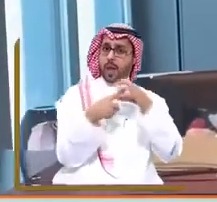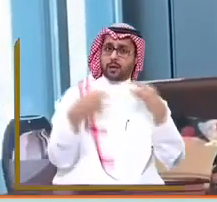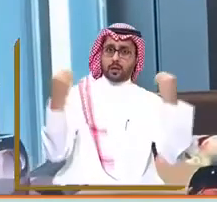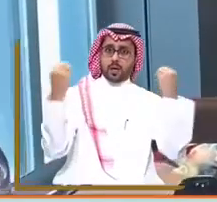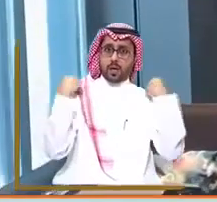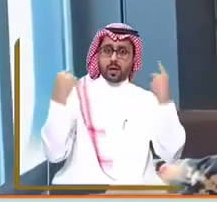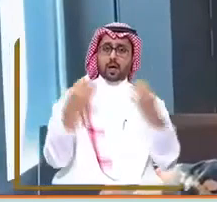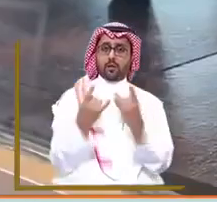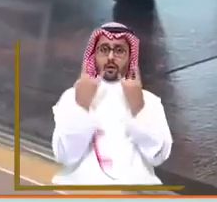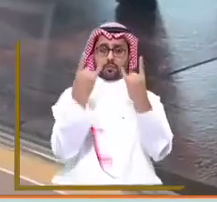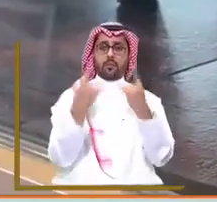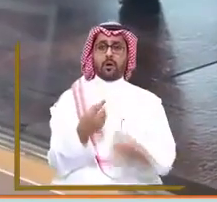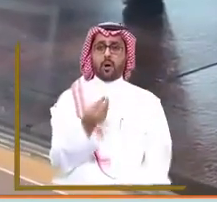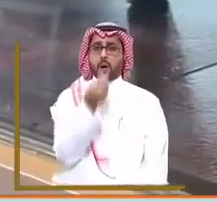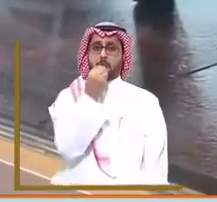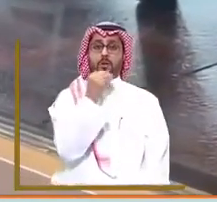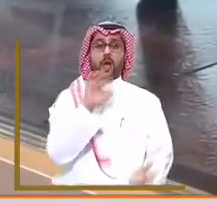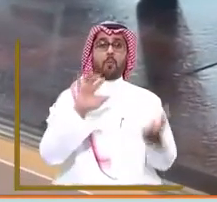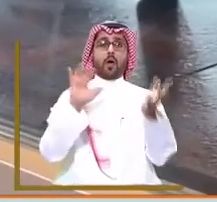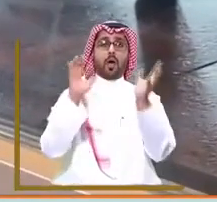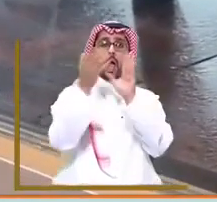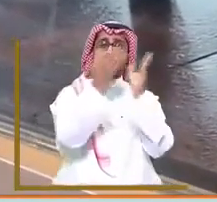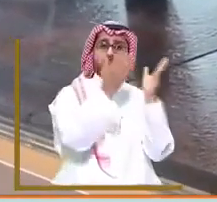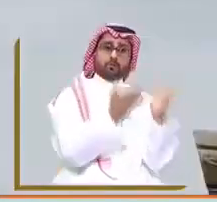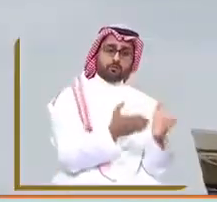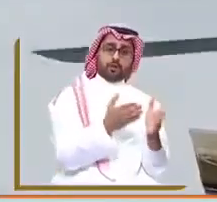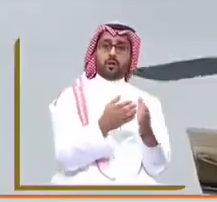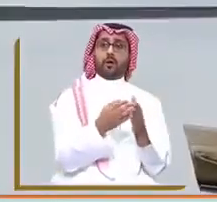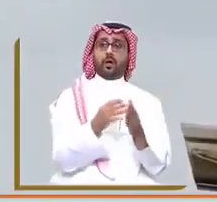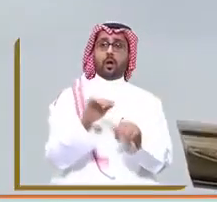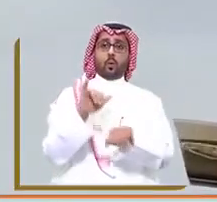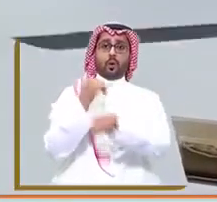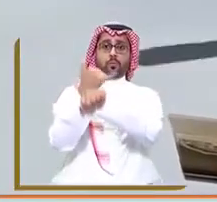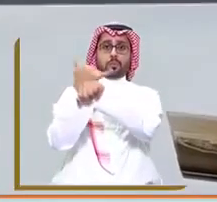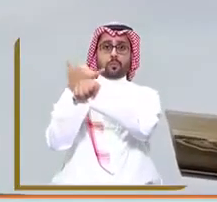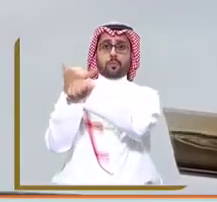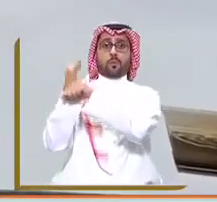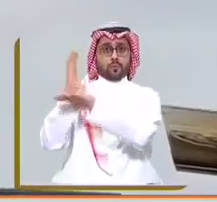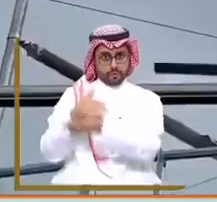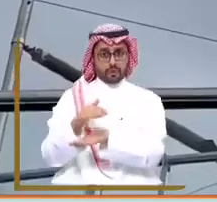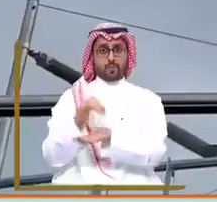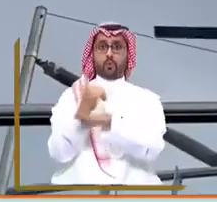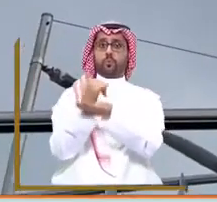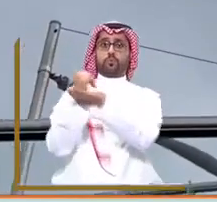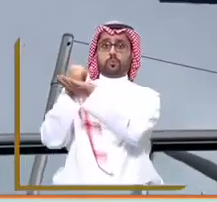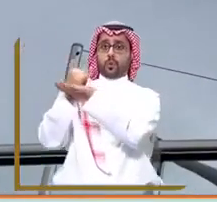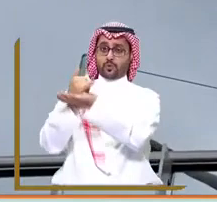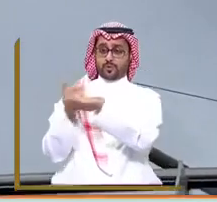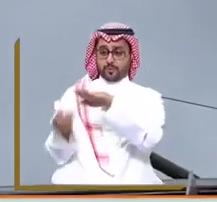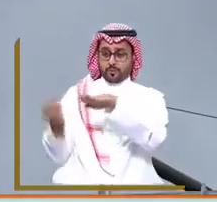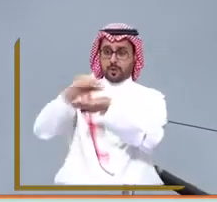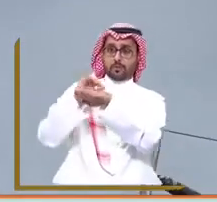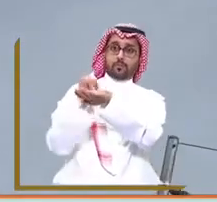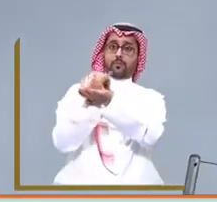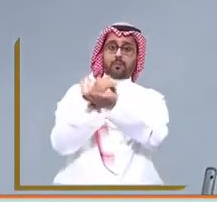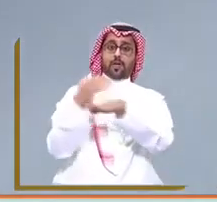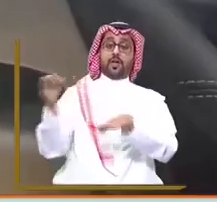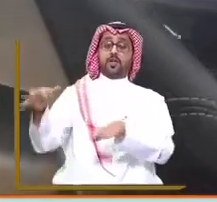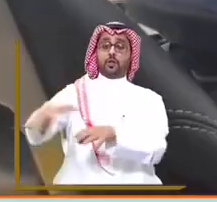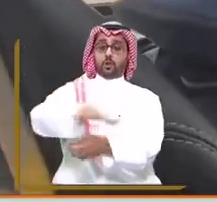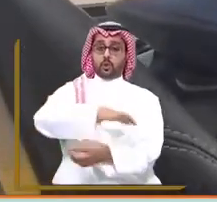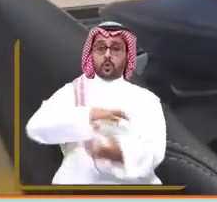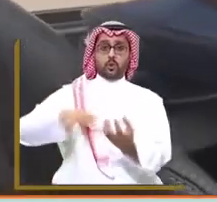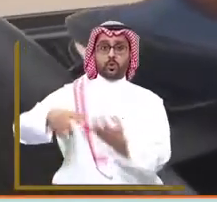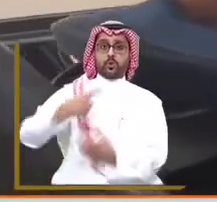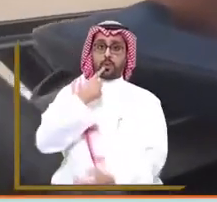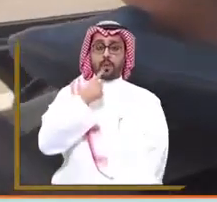أخصائيين عالميين ومطاعم عالمية ورحلات الهليكوبتر التي يكتشف من خلالها الجزر المختلفة